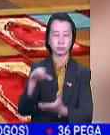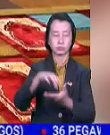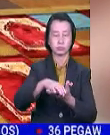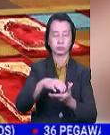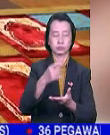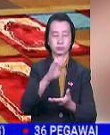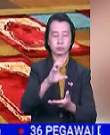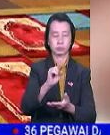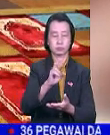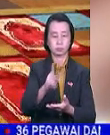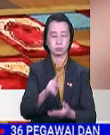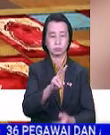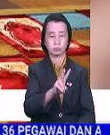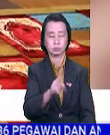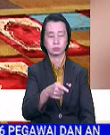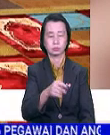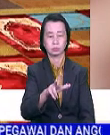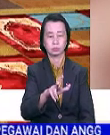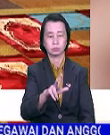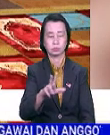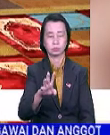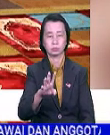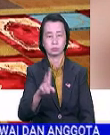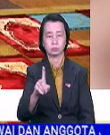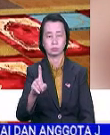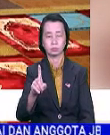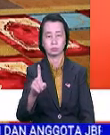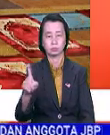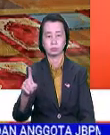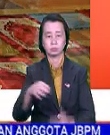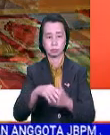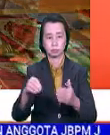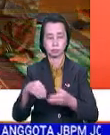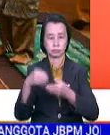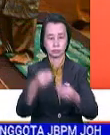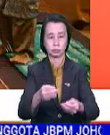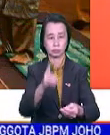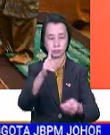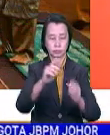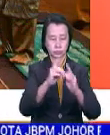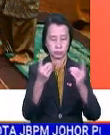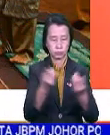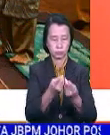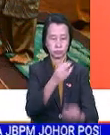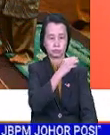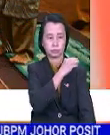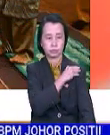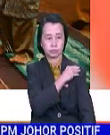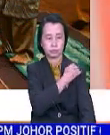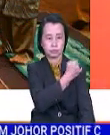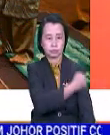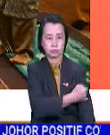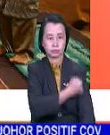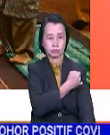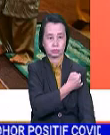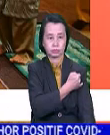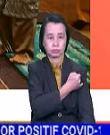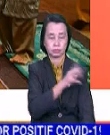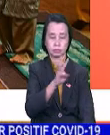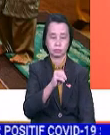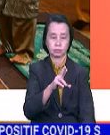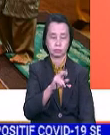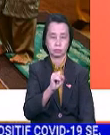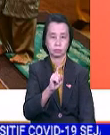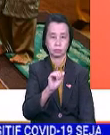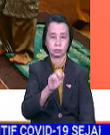berjumlah 200 31411 7 itu diserahkan kepada Panglima 1 division meja general data zulkefli Mustafa